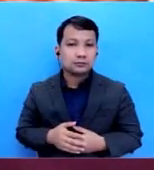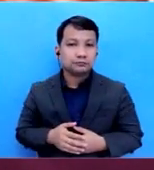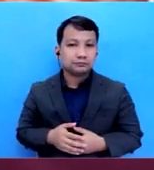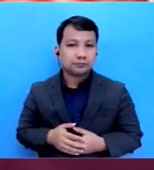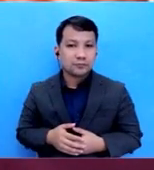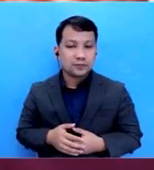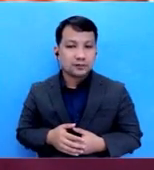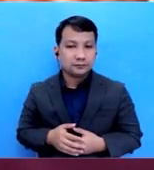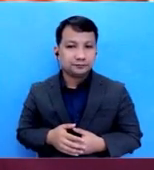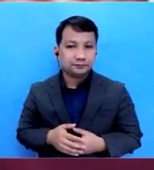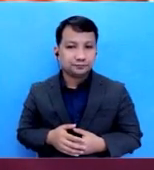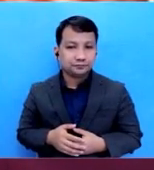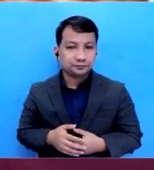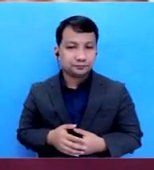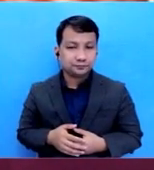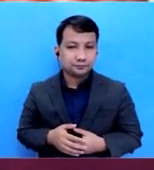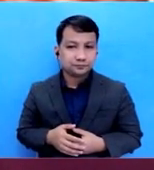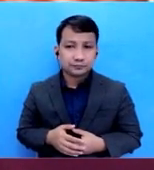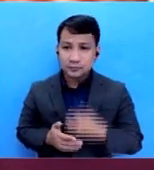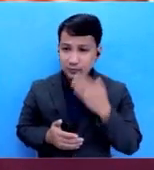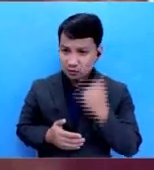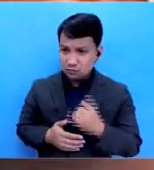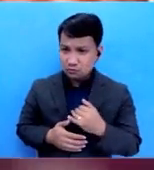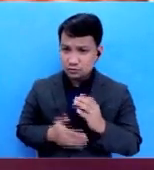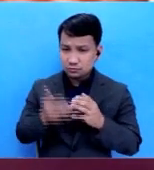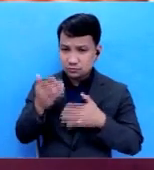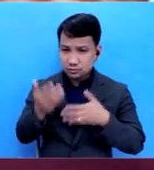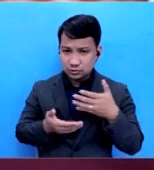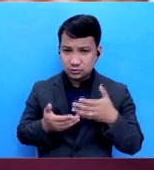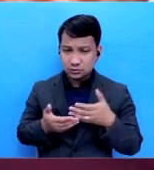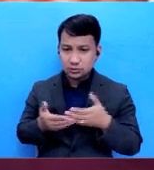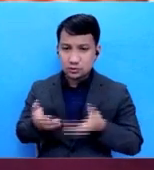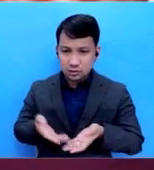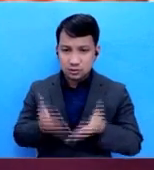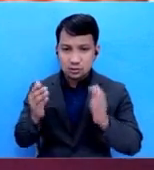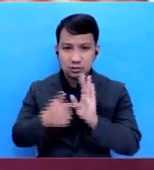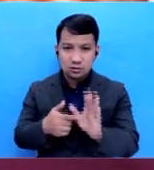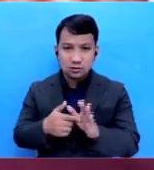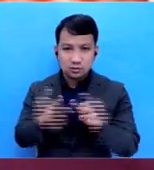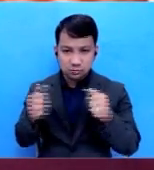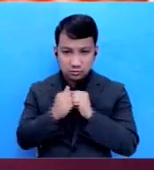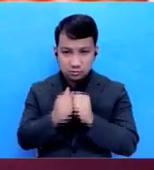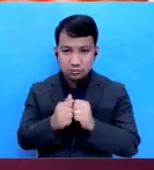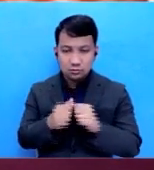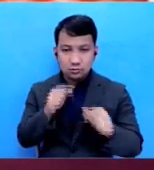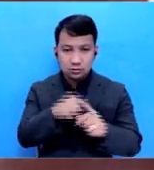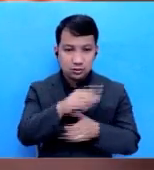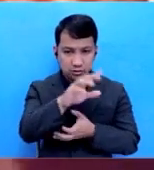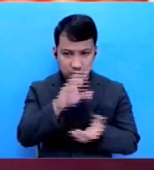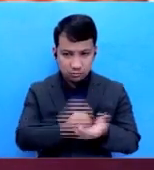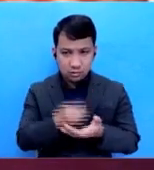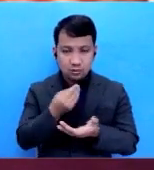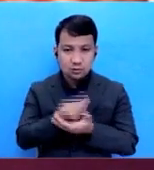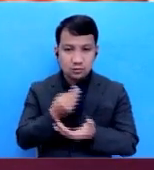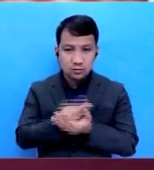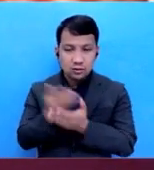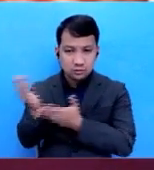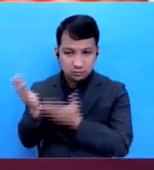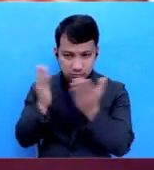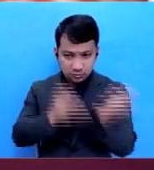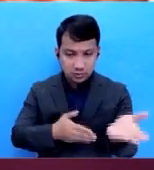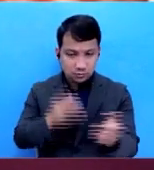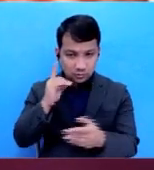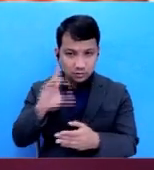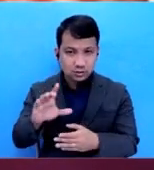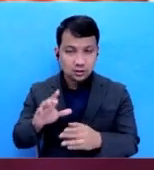affidavit ni Ablen. Kasi dun sa affidavit ni Ablen talagang siya ang kumuha ng pera, siya nagdala kay De Lima. Si Ablen